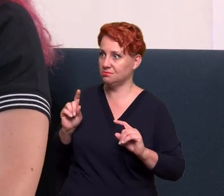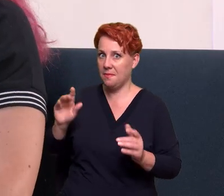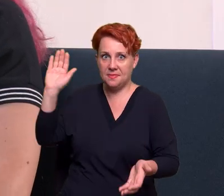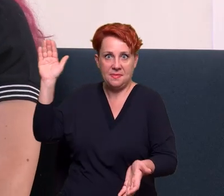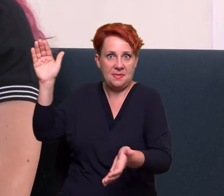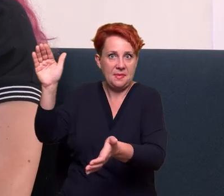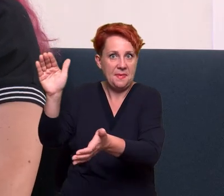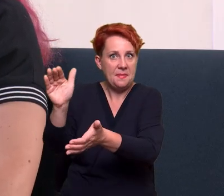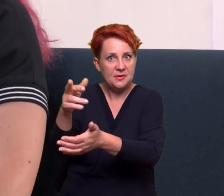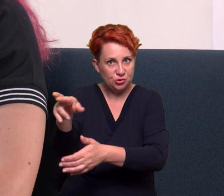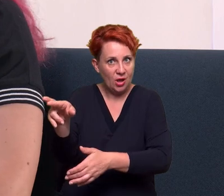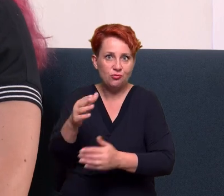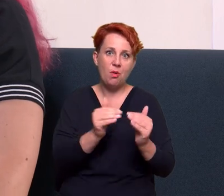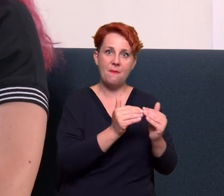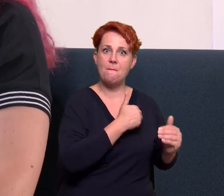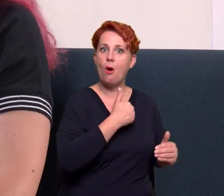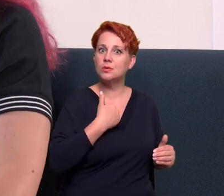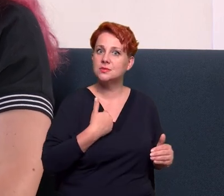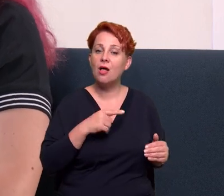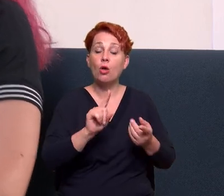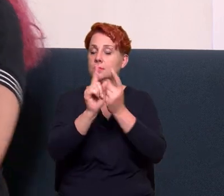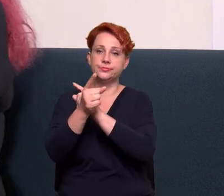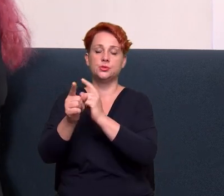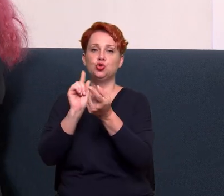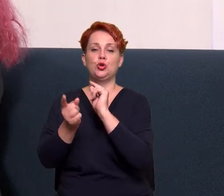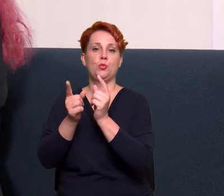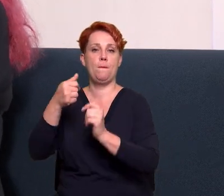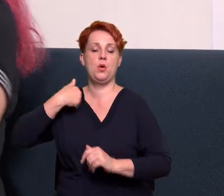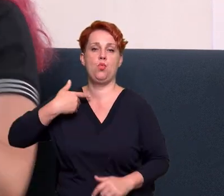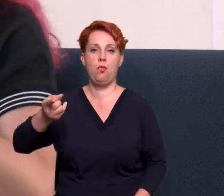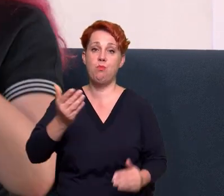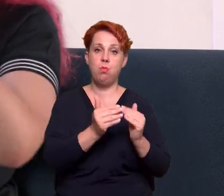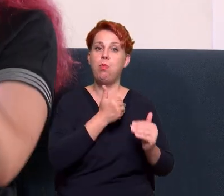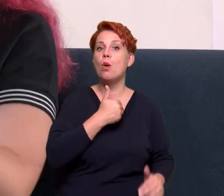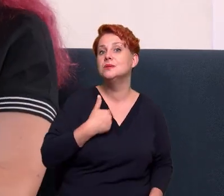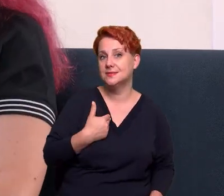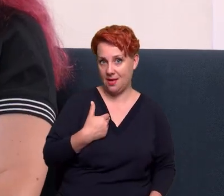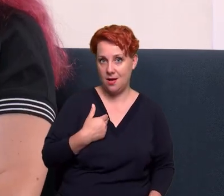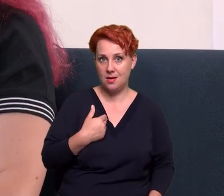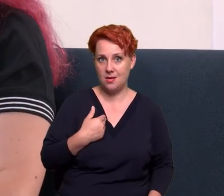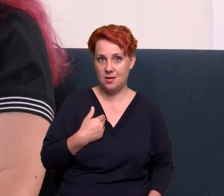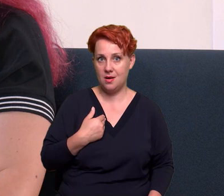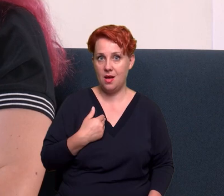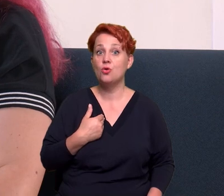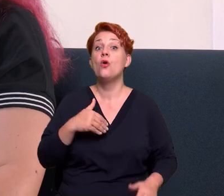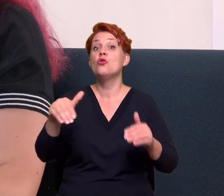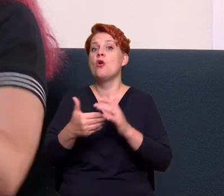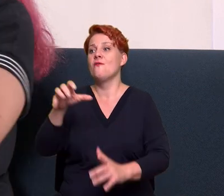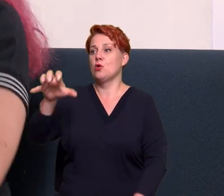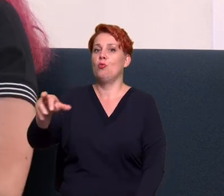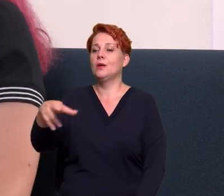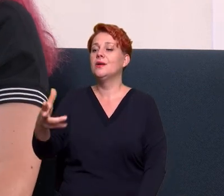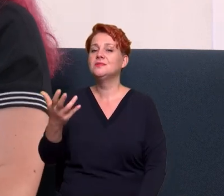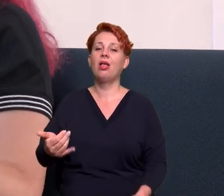dużo mniej i ta zmiana nastąpiła dużo szybciej. Właśnie w tym momencie, kiedy pojawia się ta nowa kategoria rzeczy i chce się